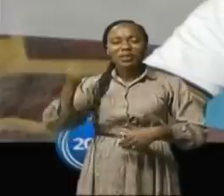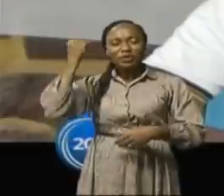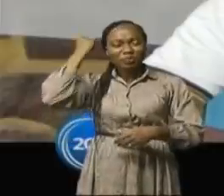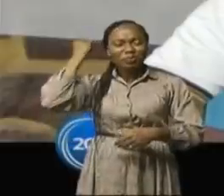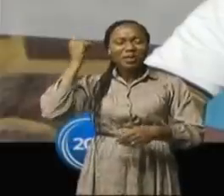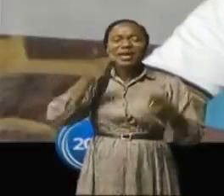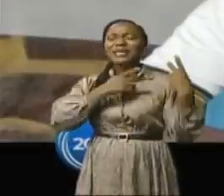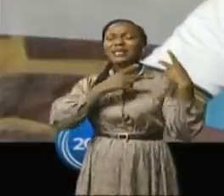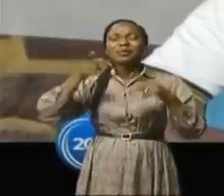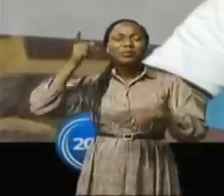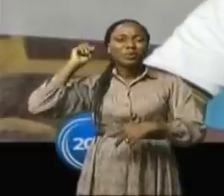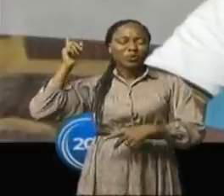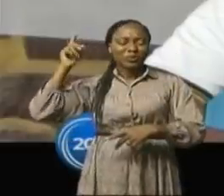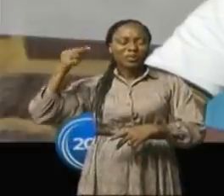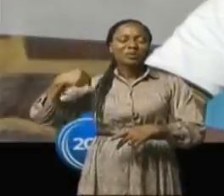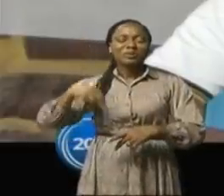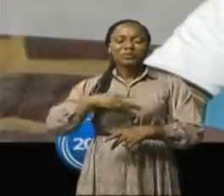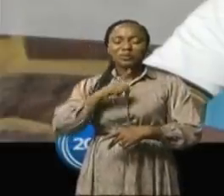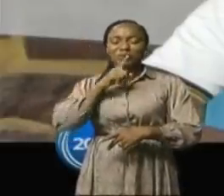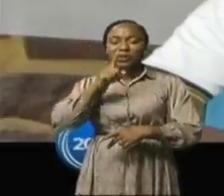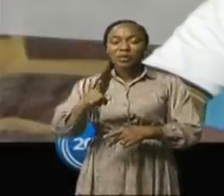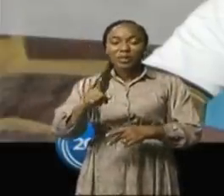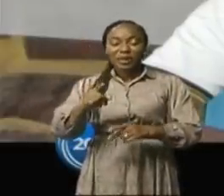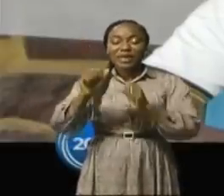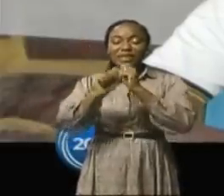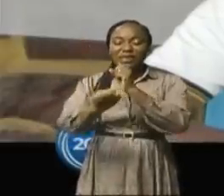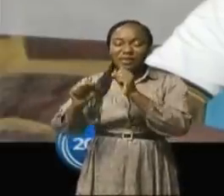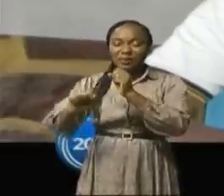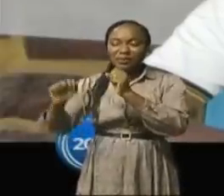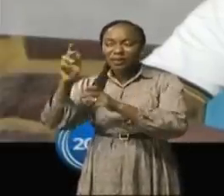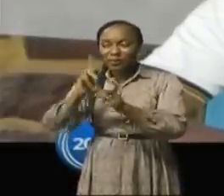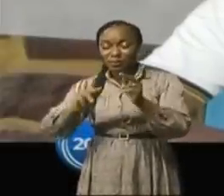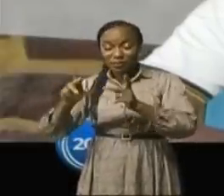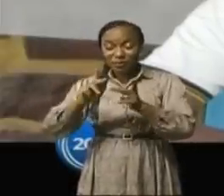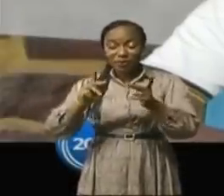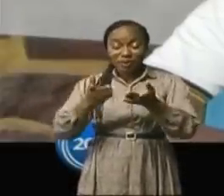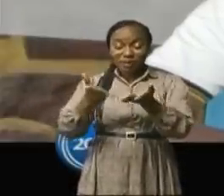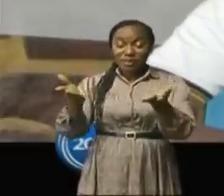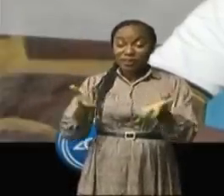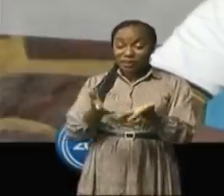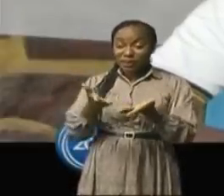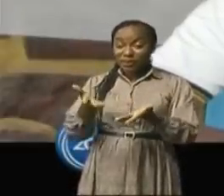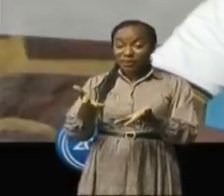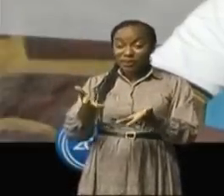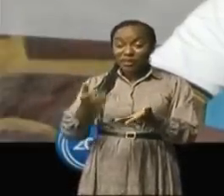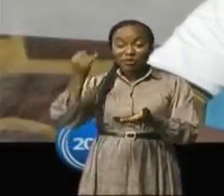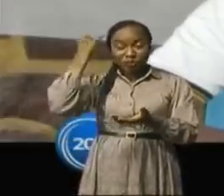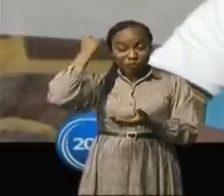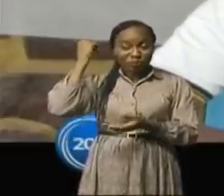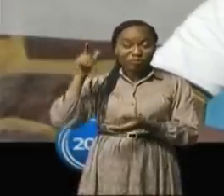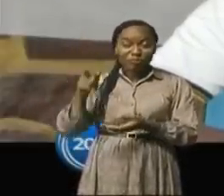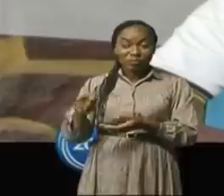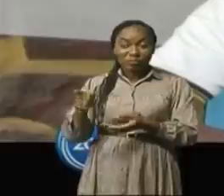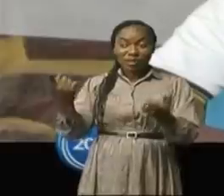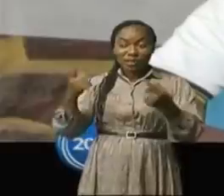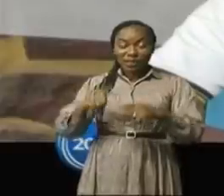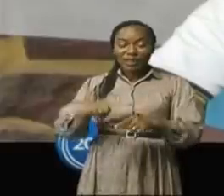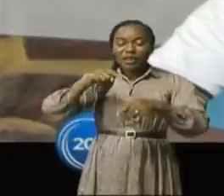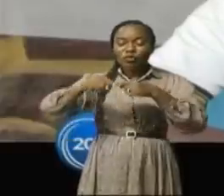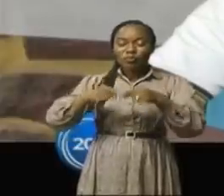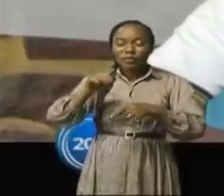population pour leur dire que c'est ici que Lumumba, dans son ascension